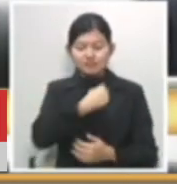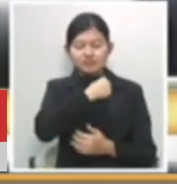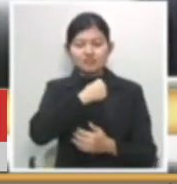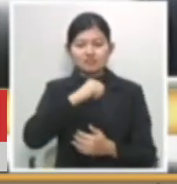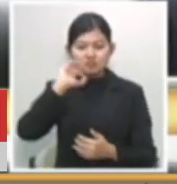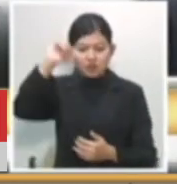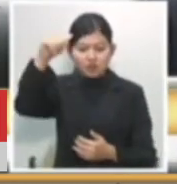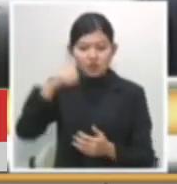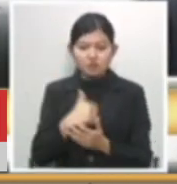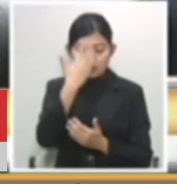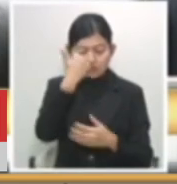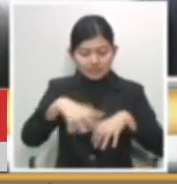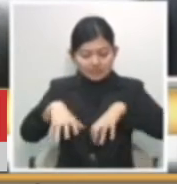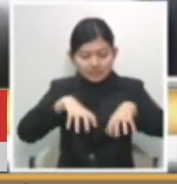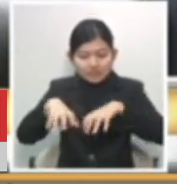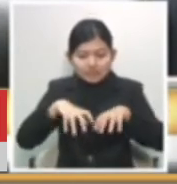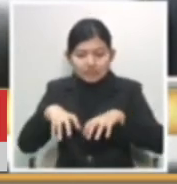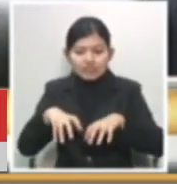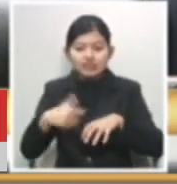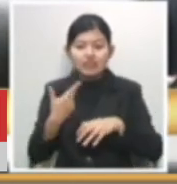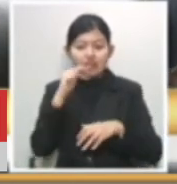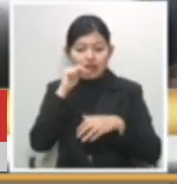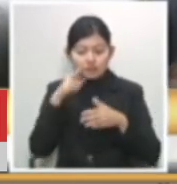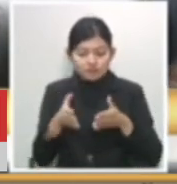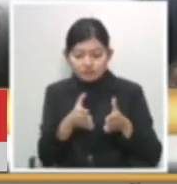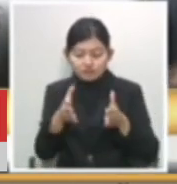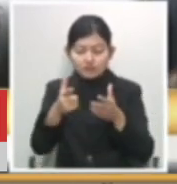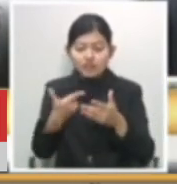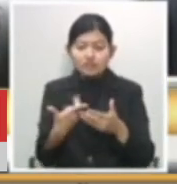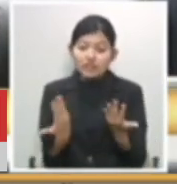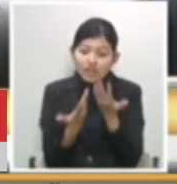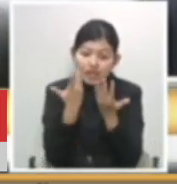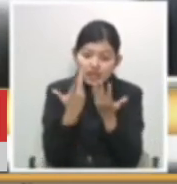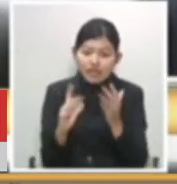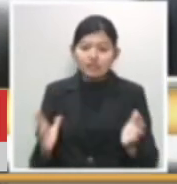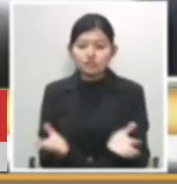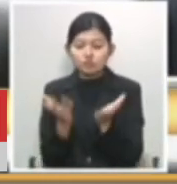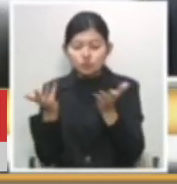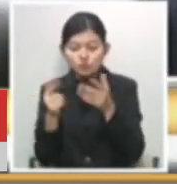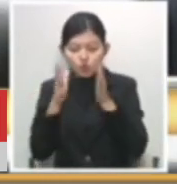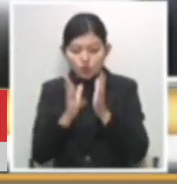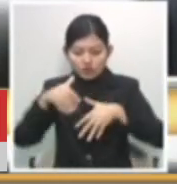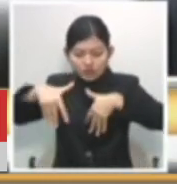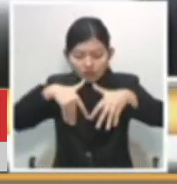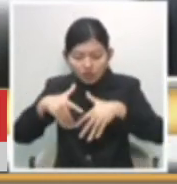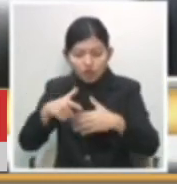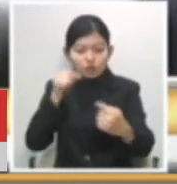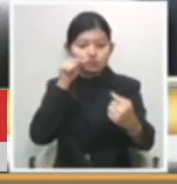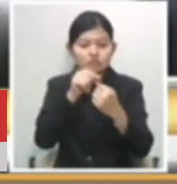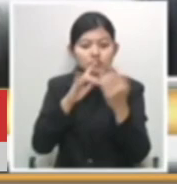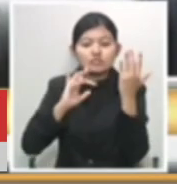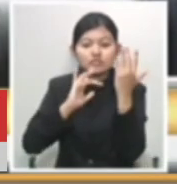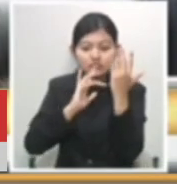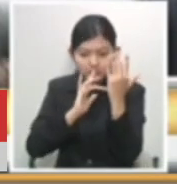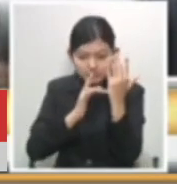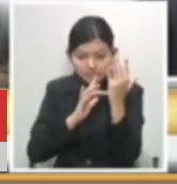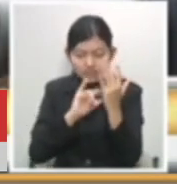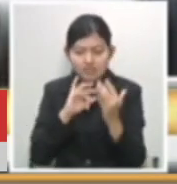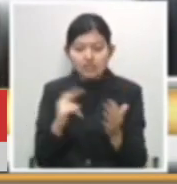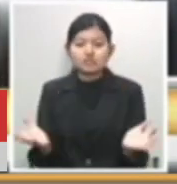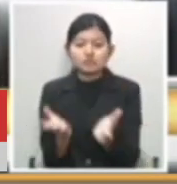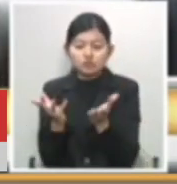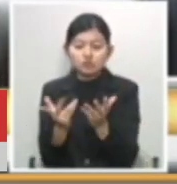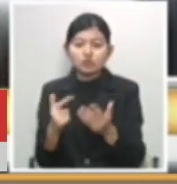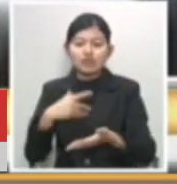ในเรื่องของการบริหารจัดการน้ำอย่างเป็นระบบการสนับสนุนให้ประชาชนเข้าถึงเทคโนโลยีการสนับสนุนให้นักเรียนมีอุปก